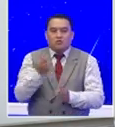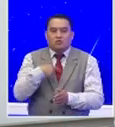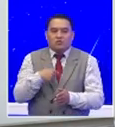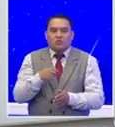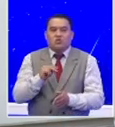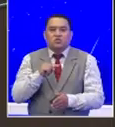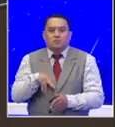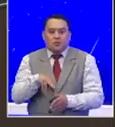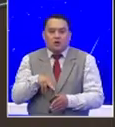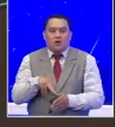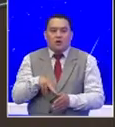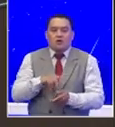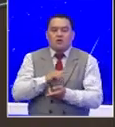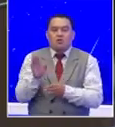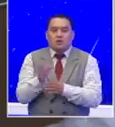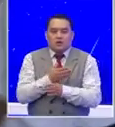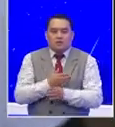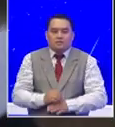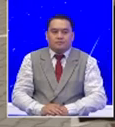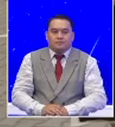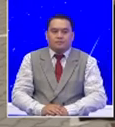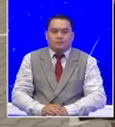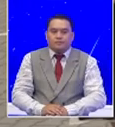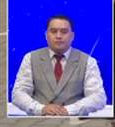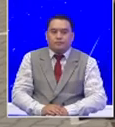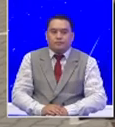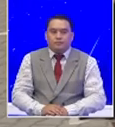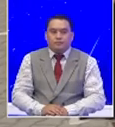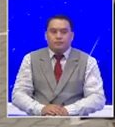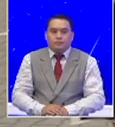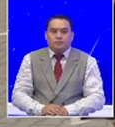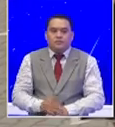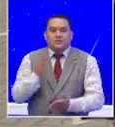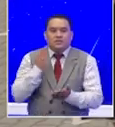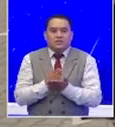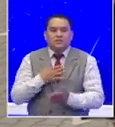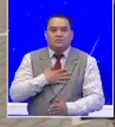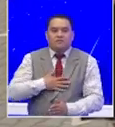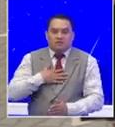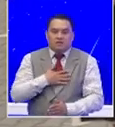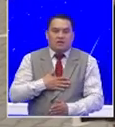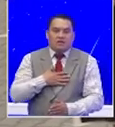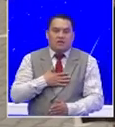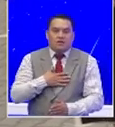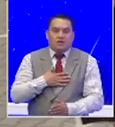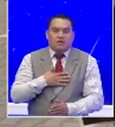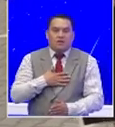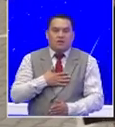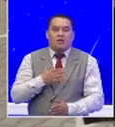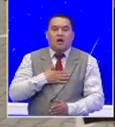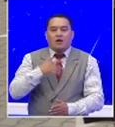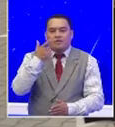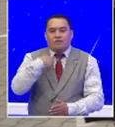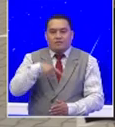подмены поступающих в вузы в этом году исключили. Есть немножко волнения, но есть и немножко... Я верю в